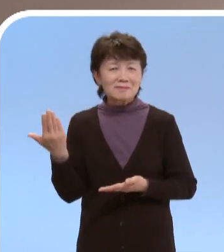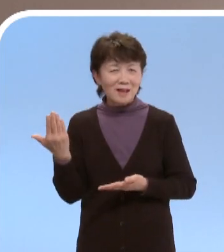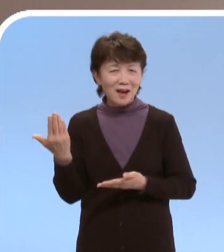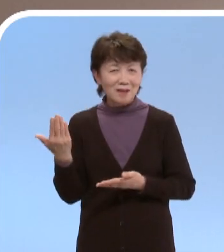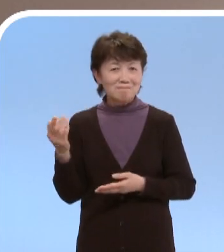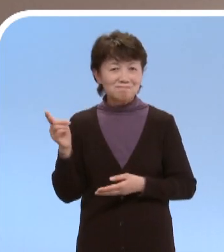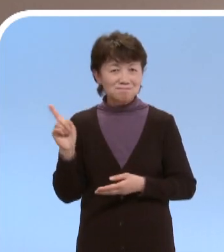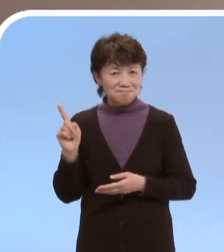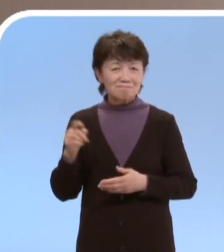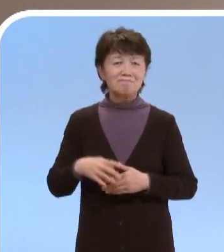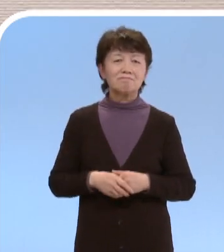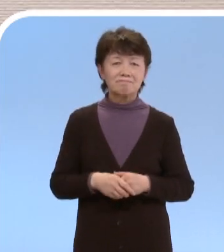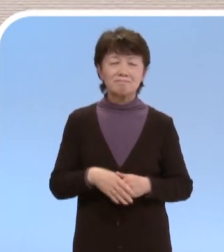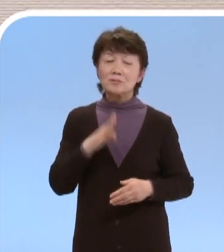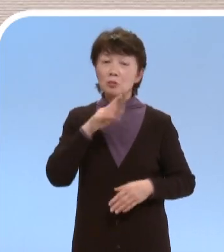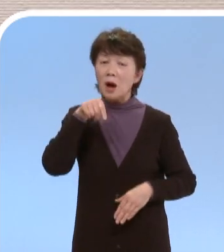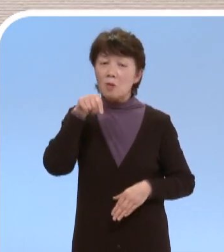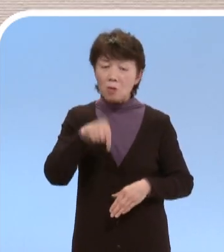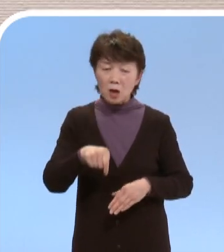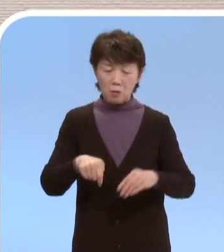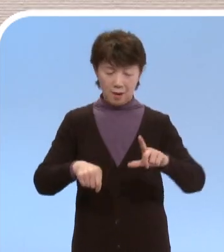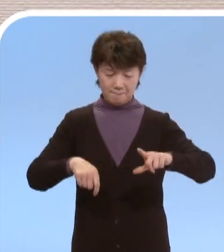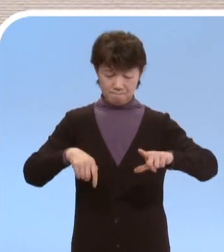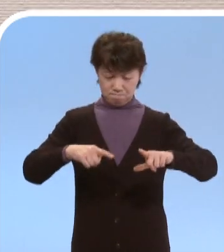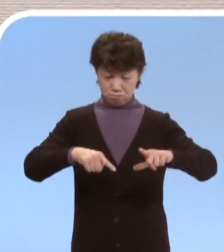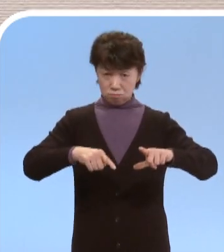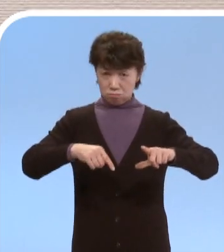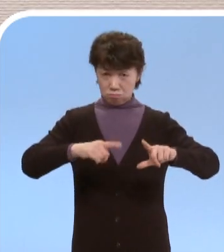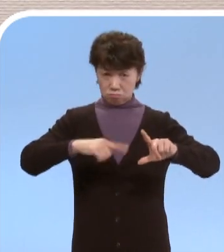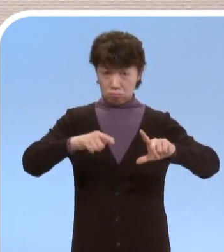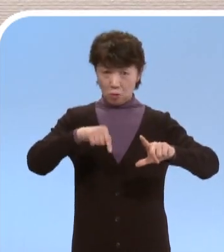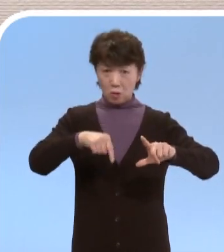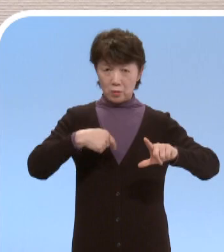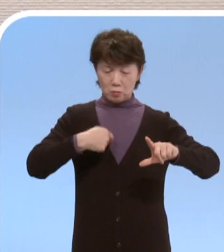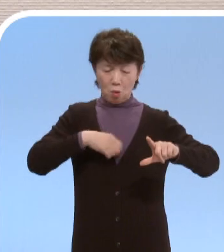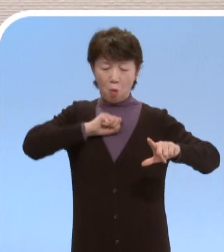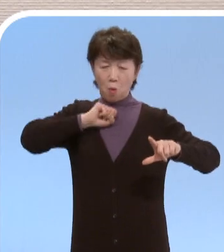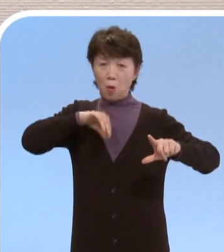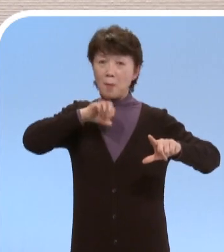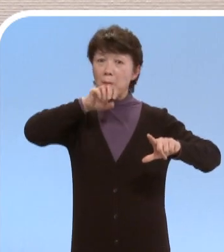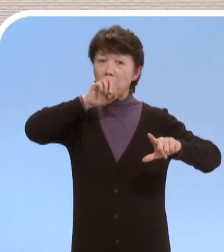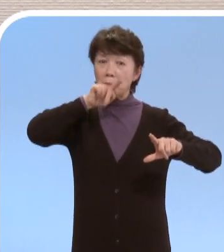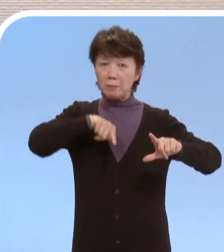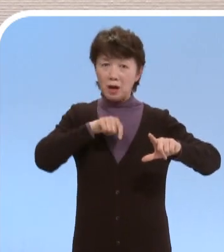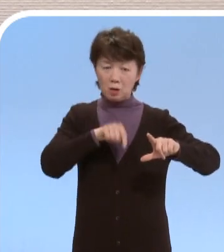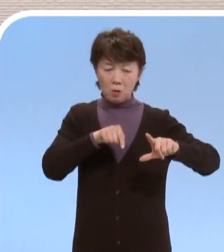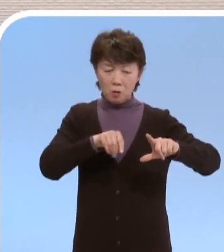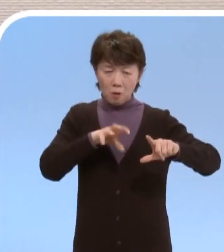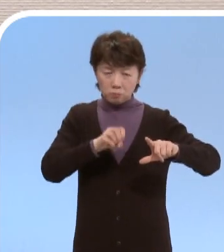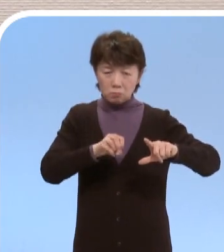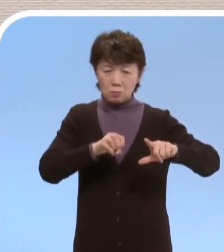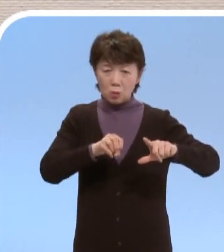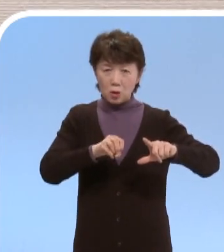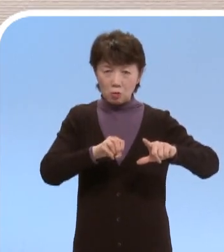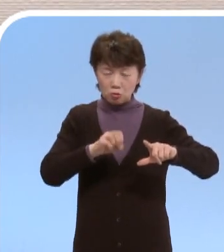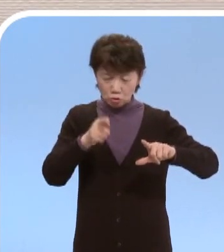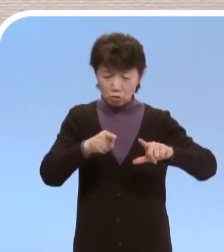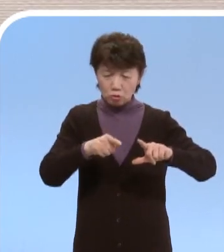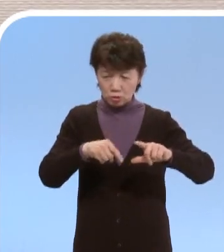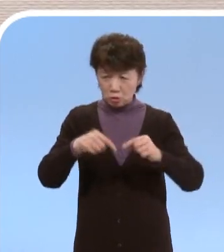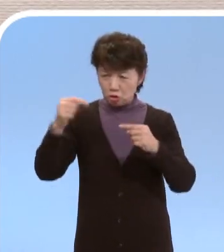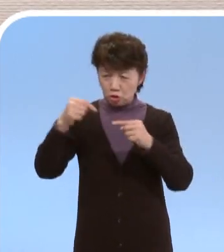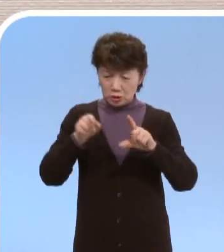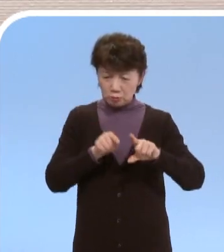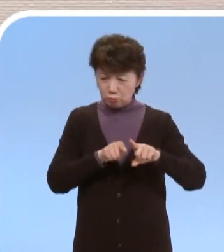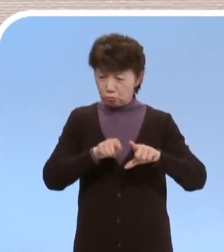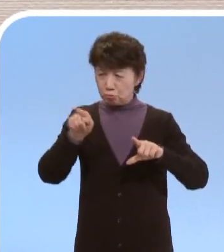ました。 端末が今私の声を録音して、それをファイルにしてすぐさま通信